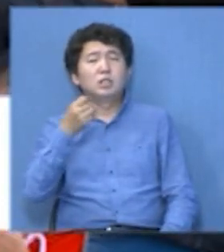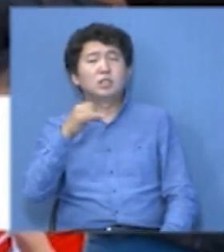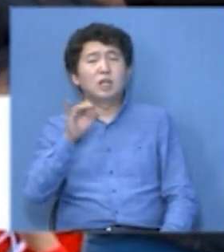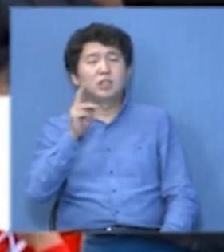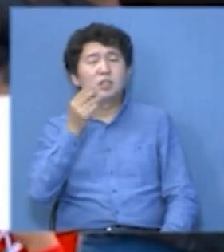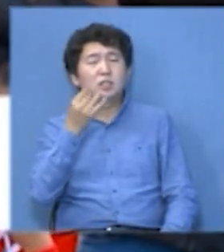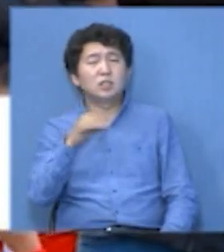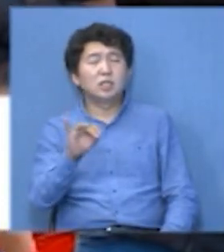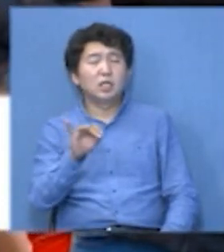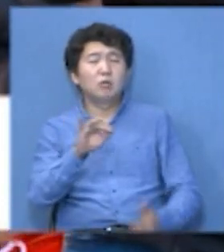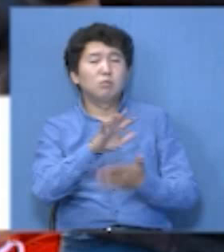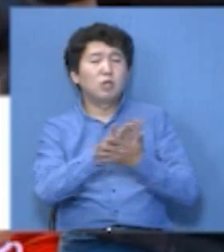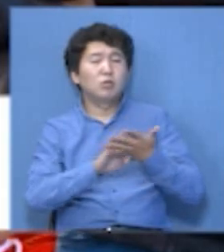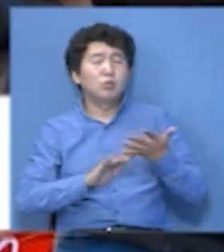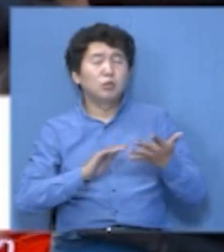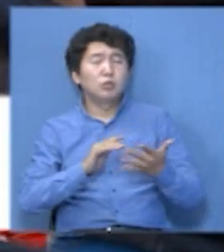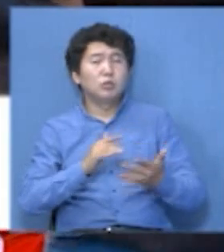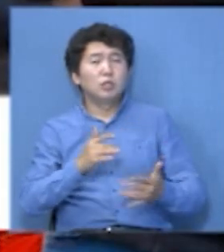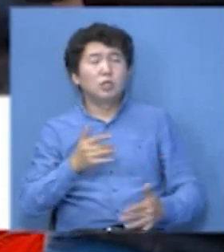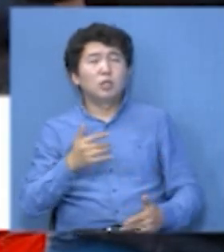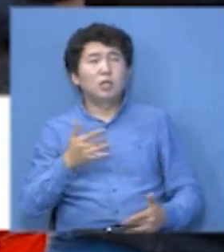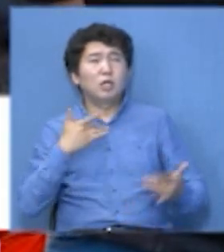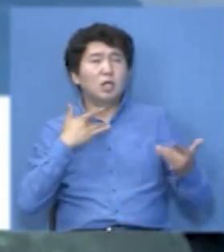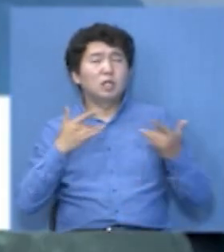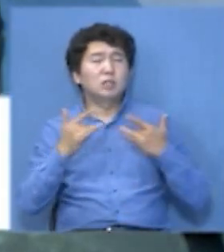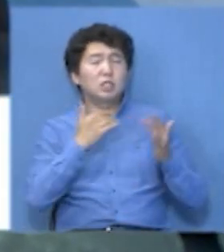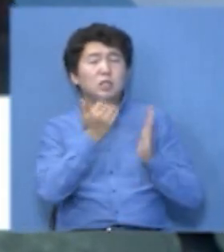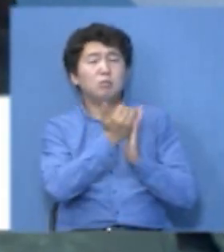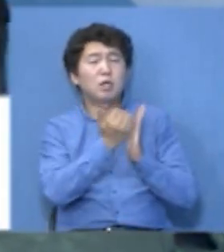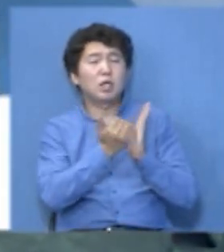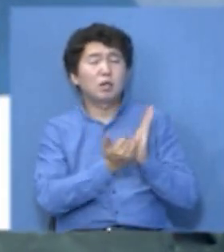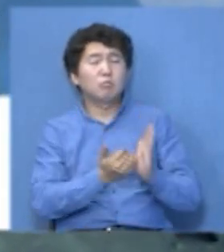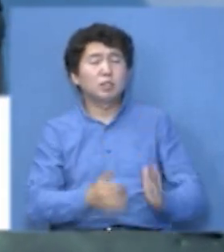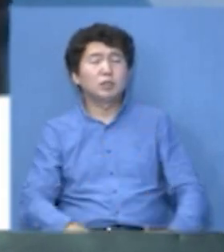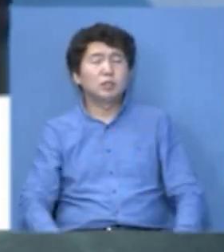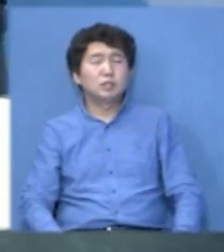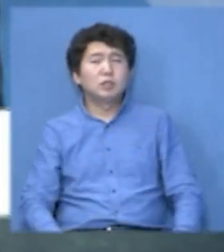концертной программой. Для жителей поселка выступили лучшие художественные коллективы региона.